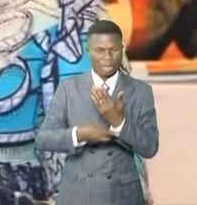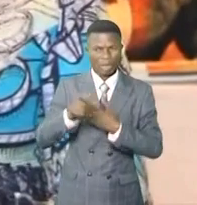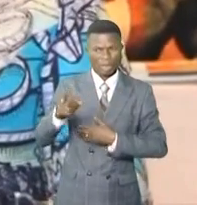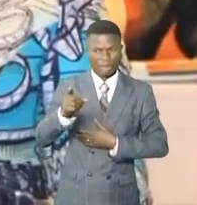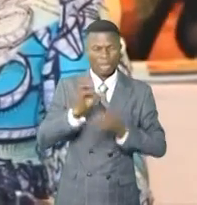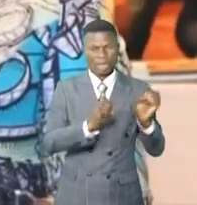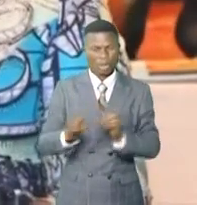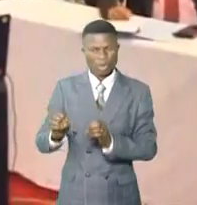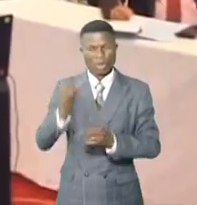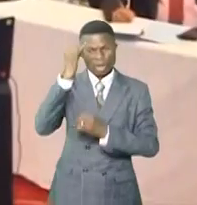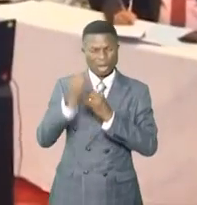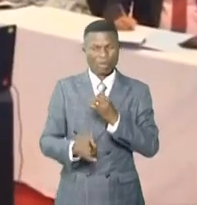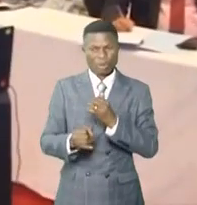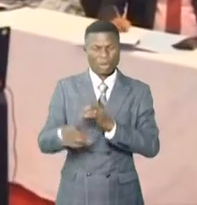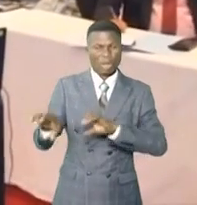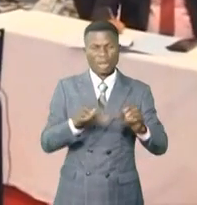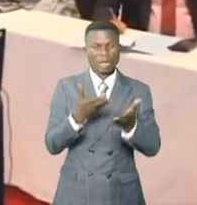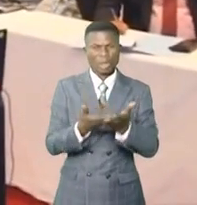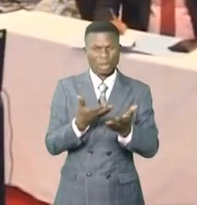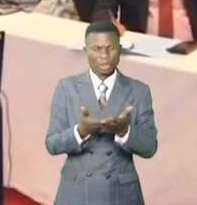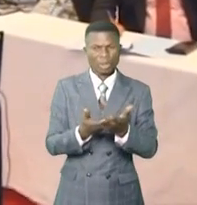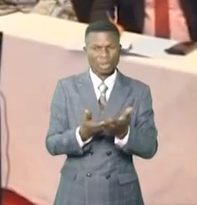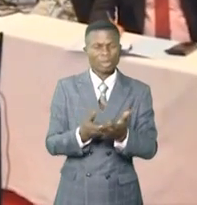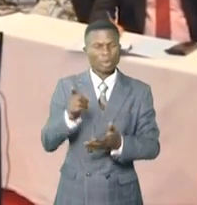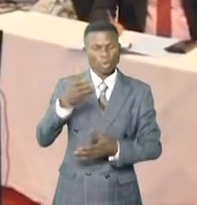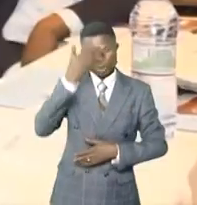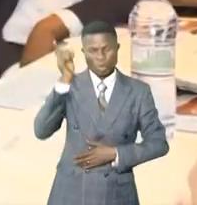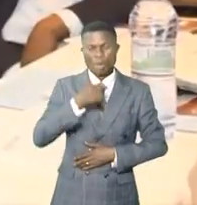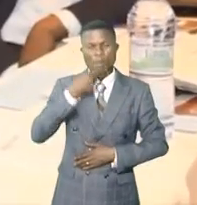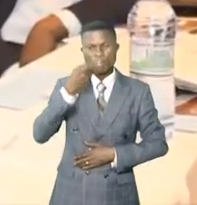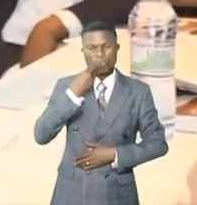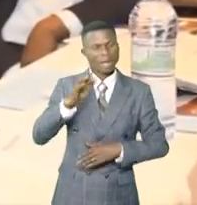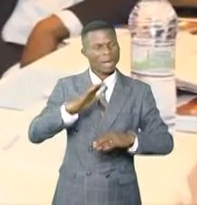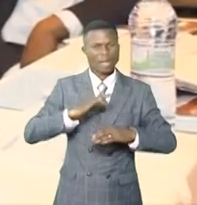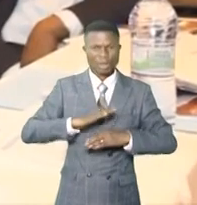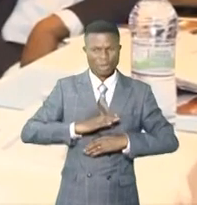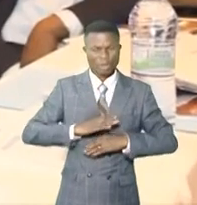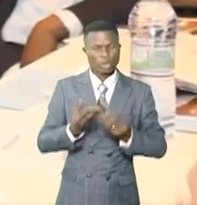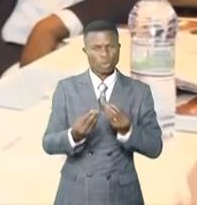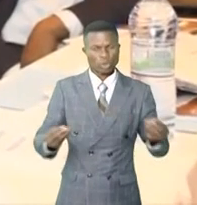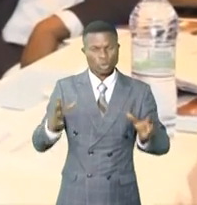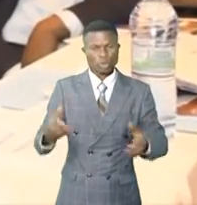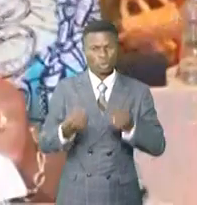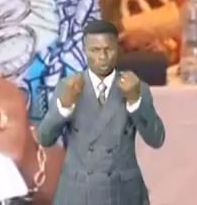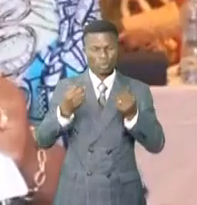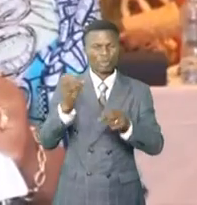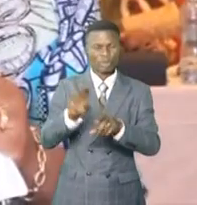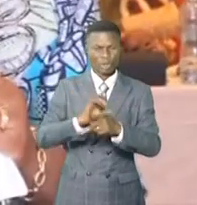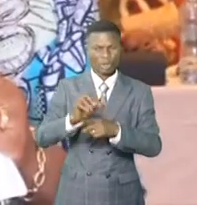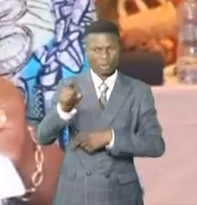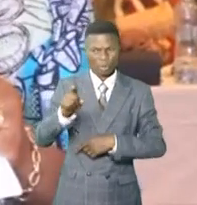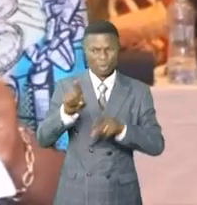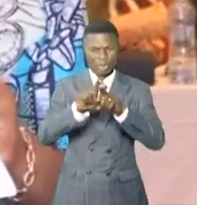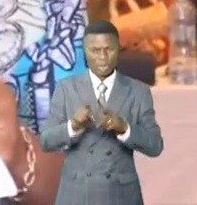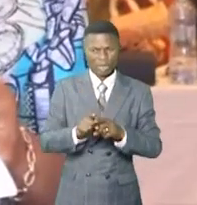qui a présidé la clôture de cette séance de restitution, n'a pas manqué d'exprimer sa satisfaction de résultats produits par l'ITIER, suivi